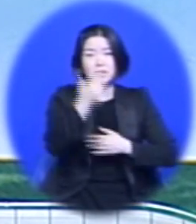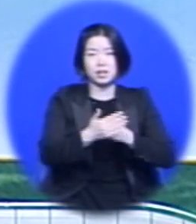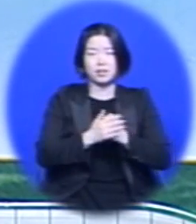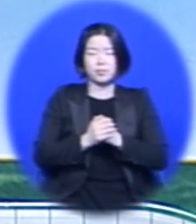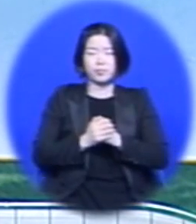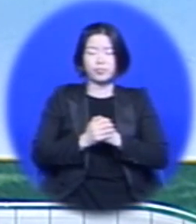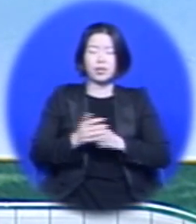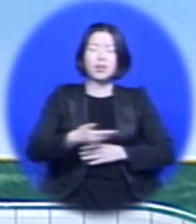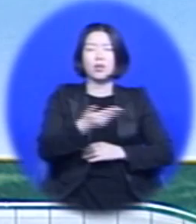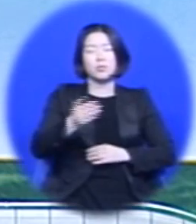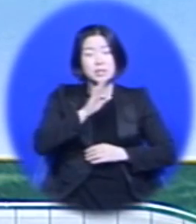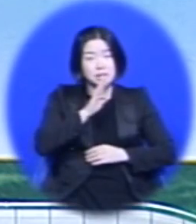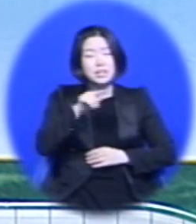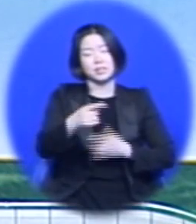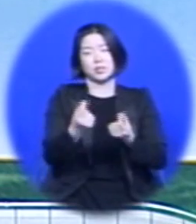그렇게 해보세요.